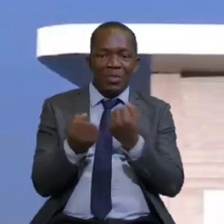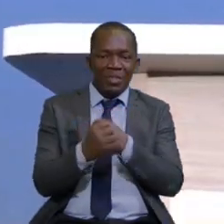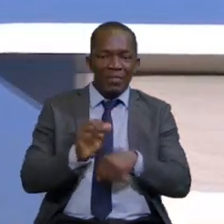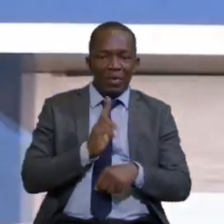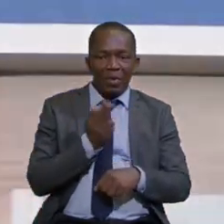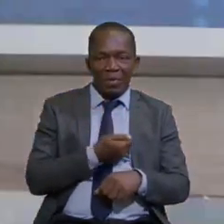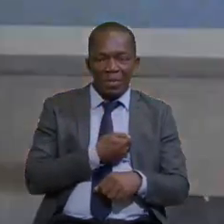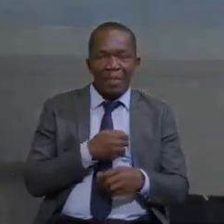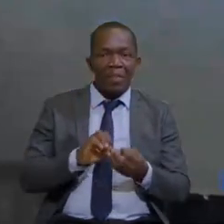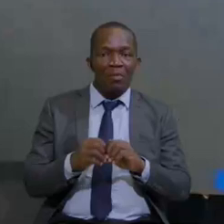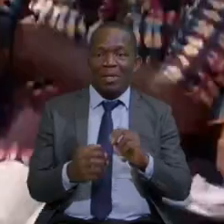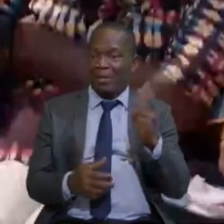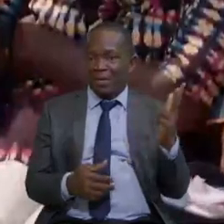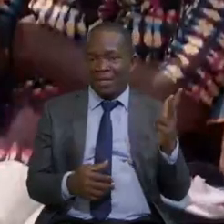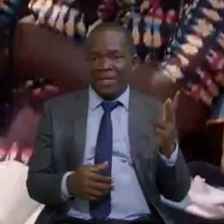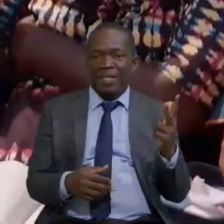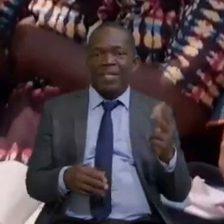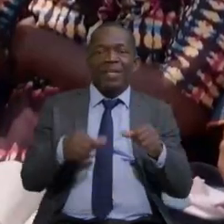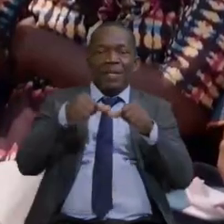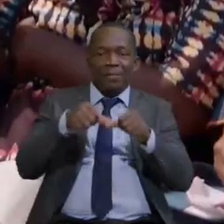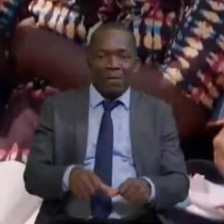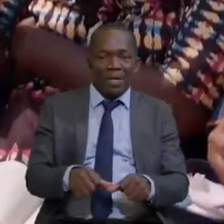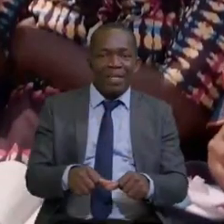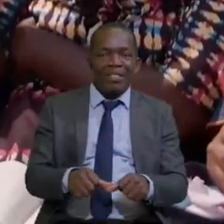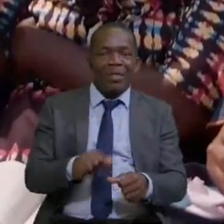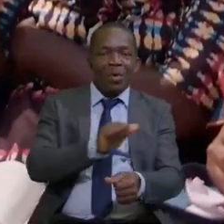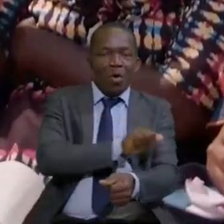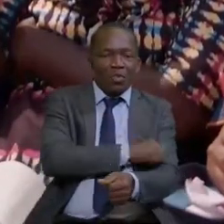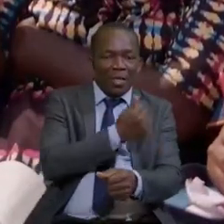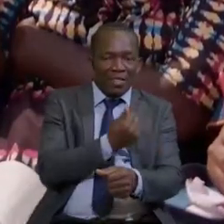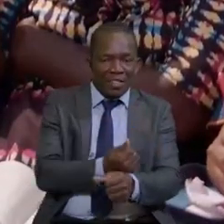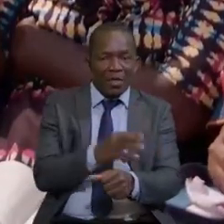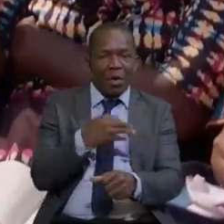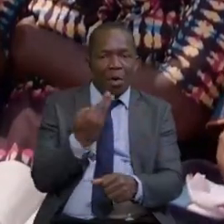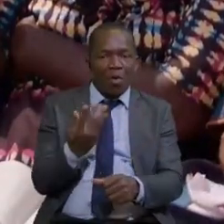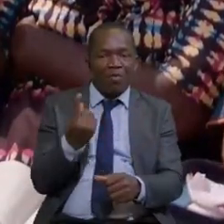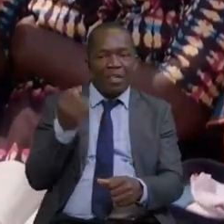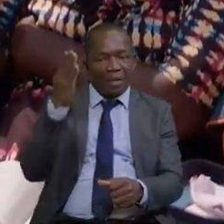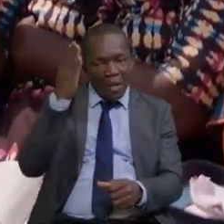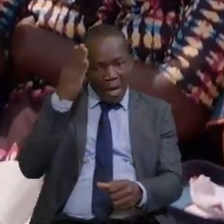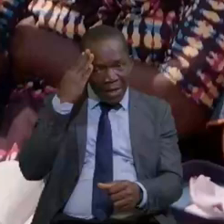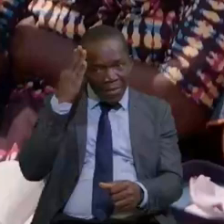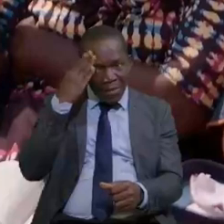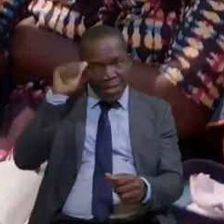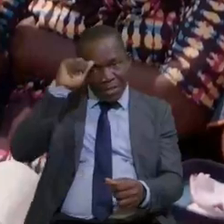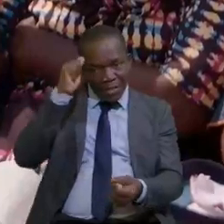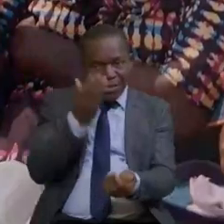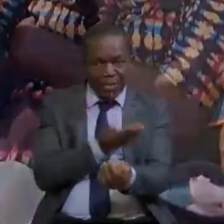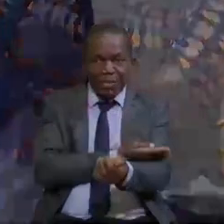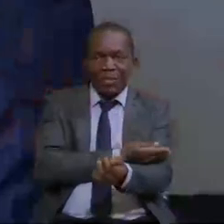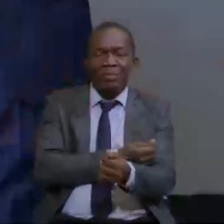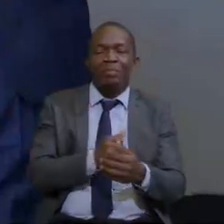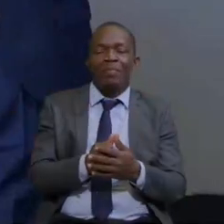l'autorisation permanente. Non seulement qu'il a l'autorité, il nous autorise même pour que ce qu'il a fait, que nous puissions le